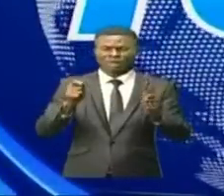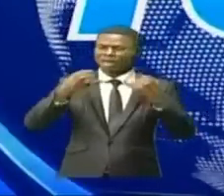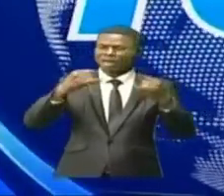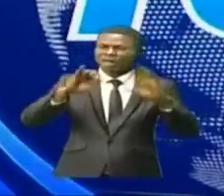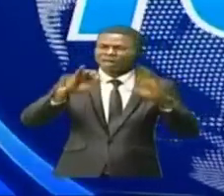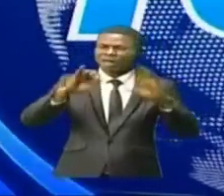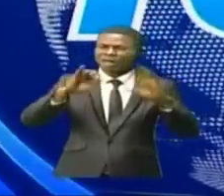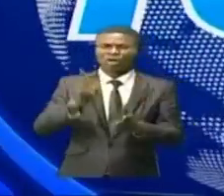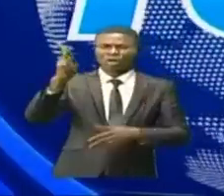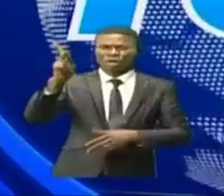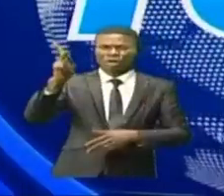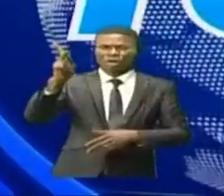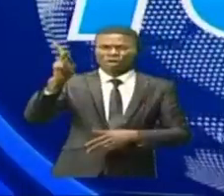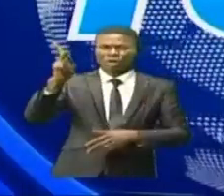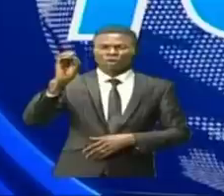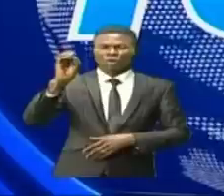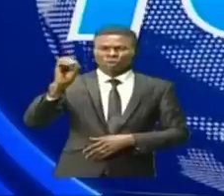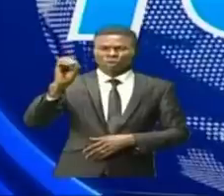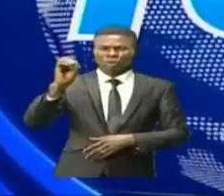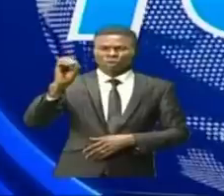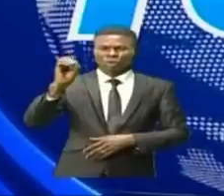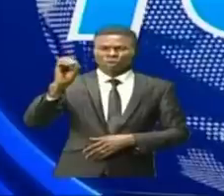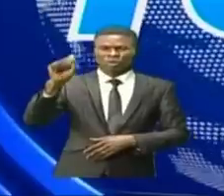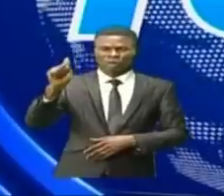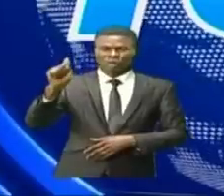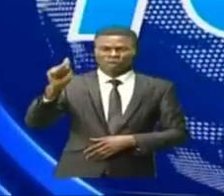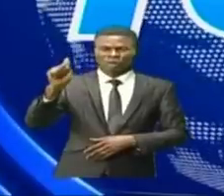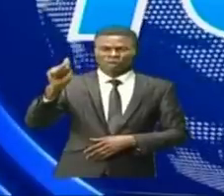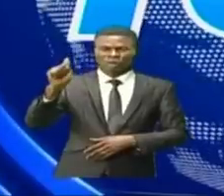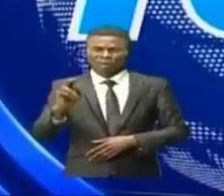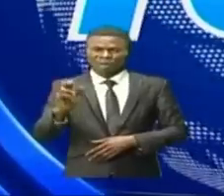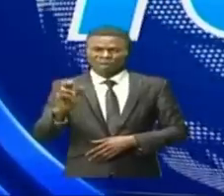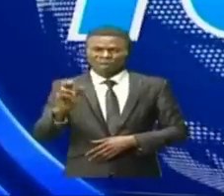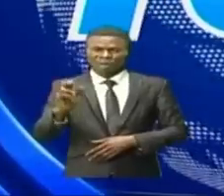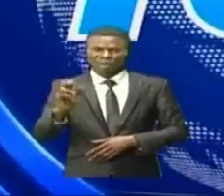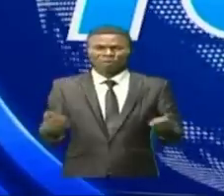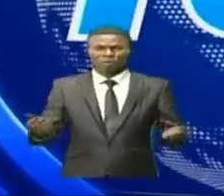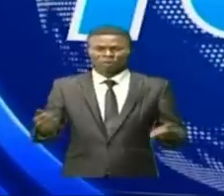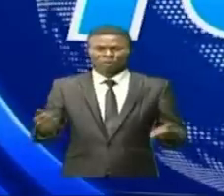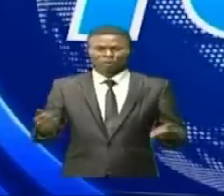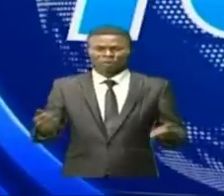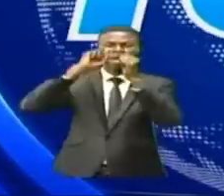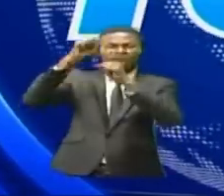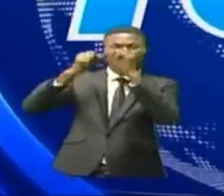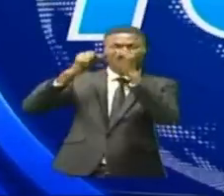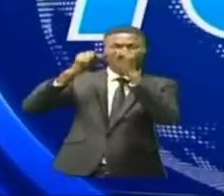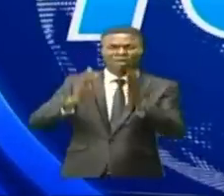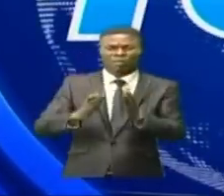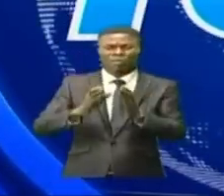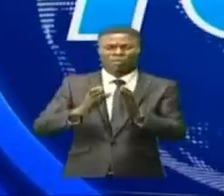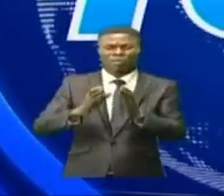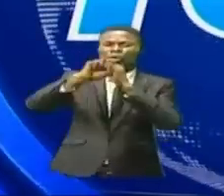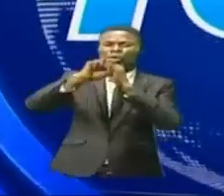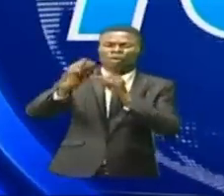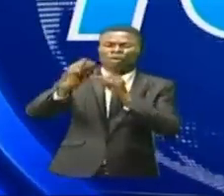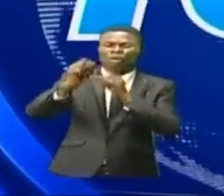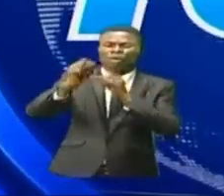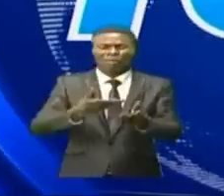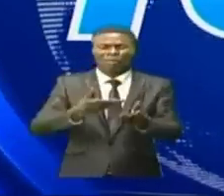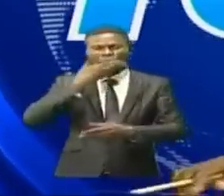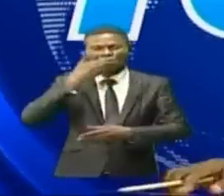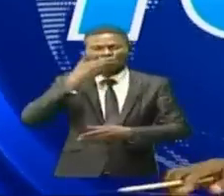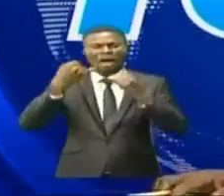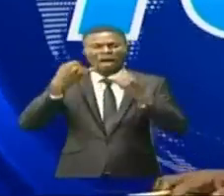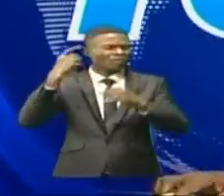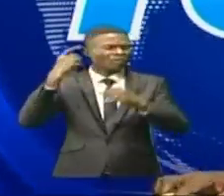Bana, des enfants reporters, entendait pour les enfants reporters une source fiable des informations sur